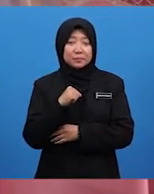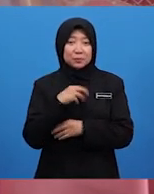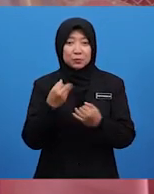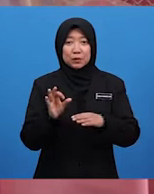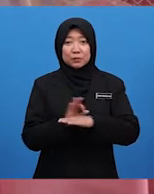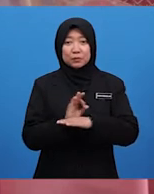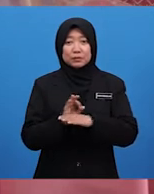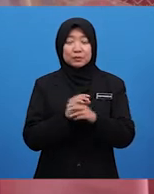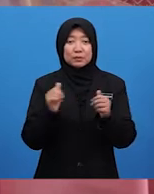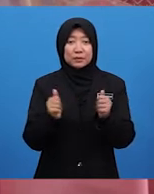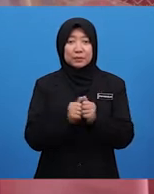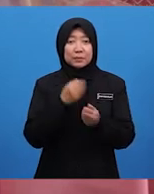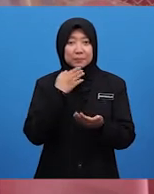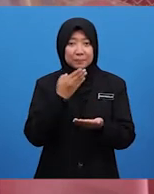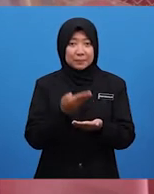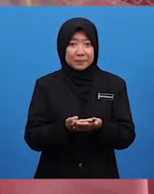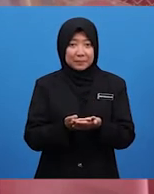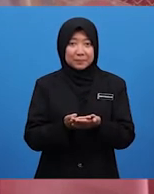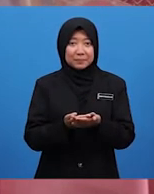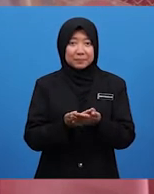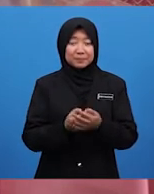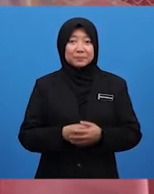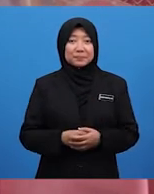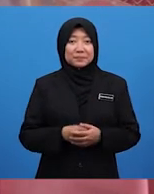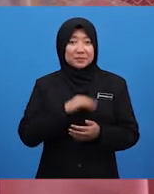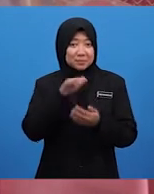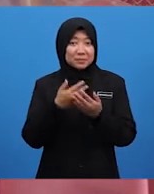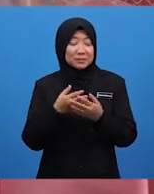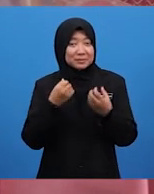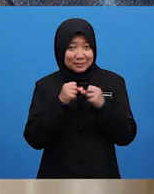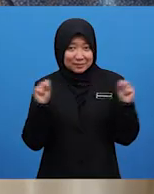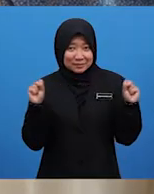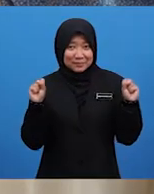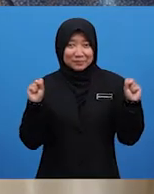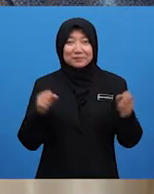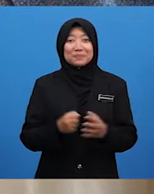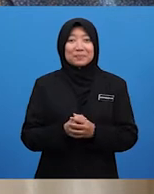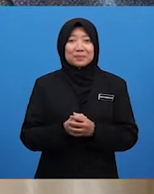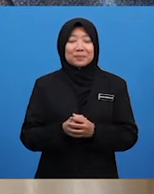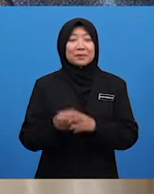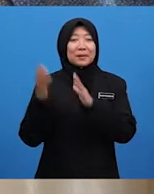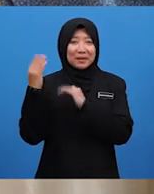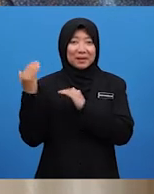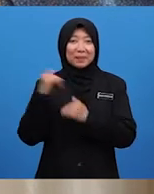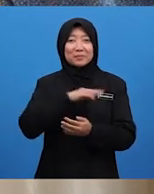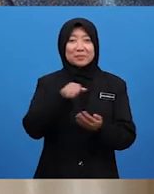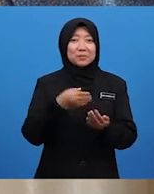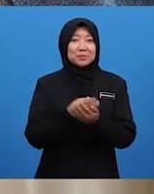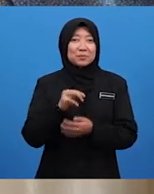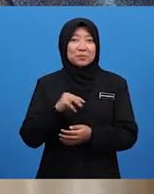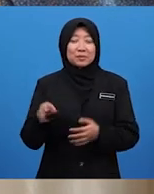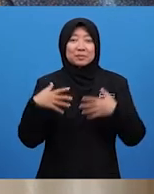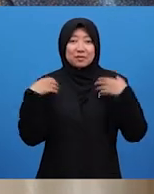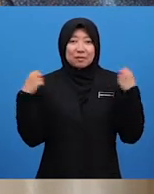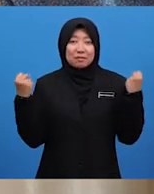berfungsi dengan baik. Okey, semua sudah bersedia? Cikgu harap semua murid sihat